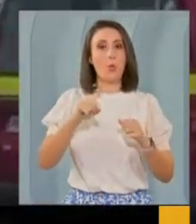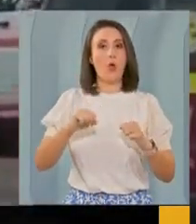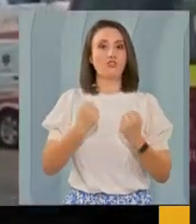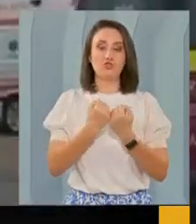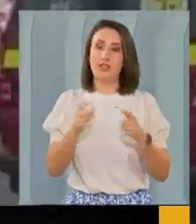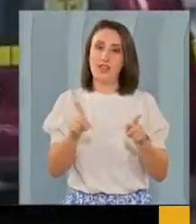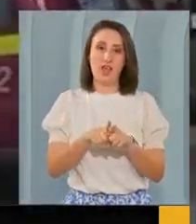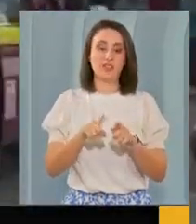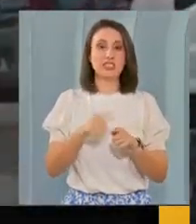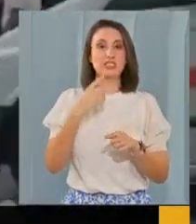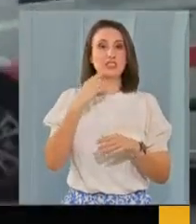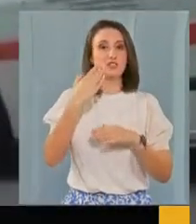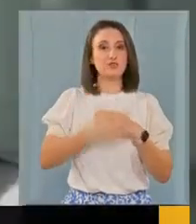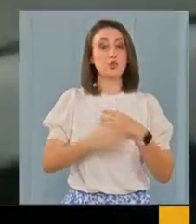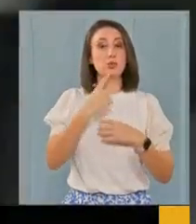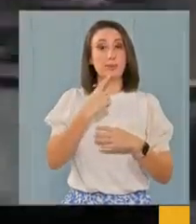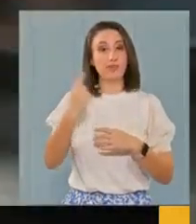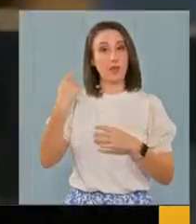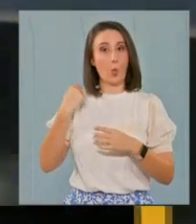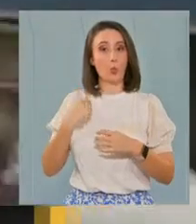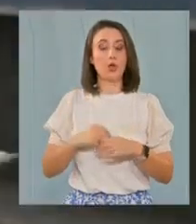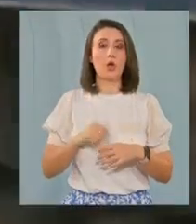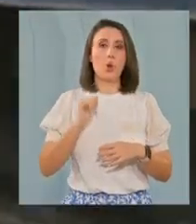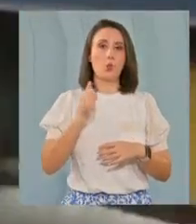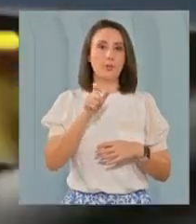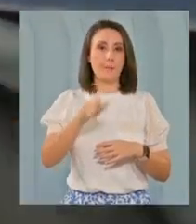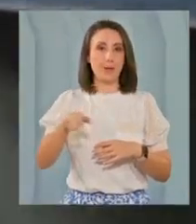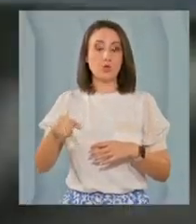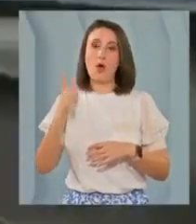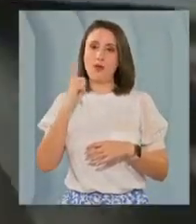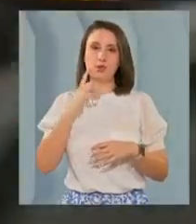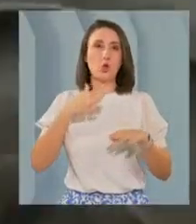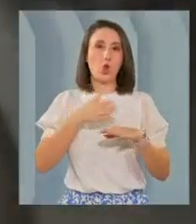accident similar la sfârșitul săptămânii trecute. Atunci, 11 persoane au fost rănite.